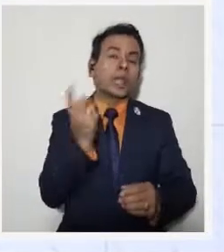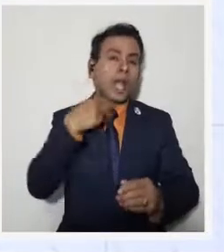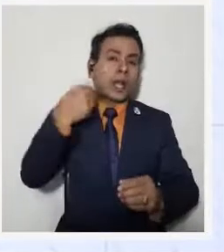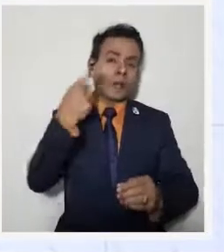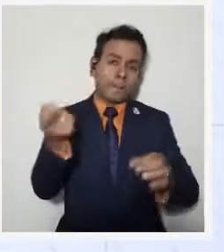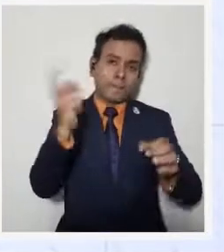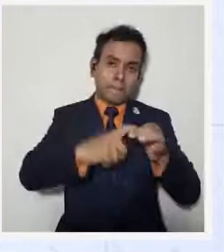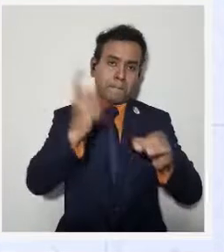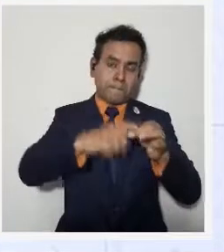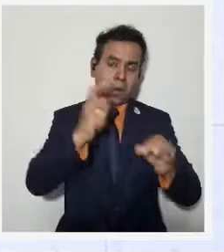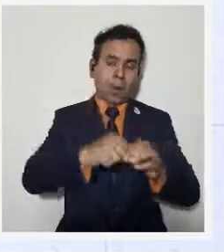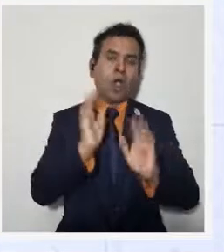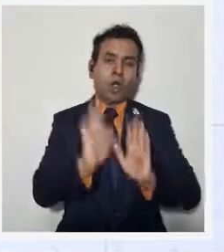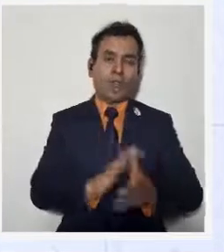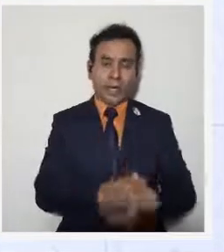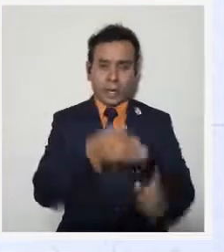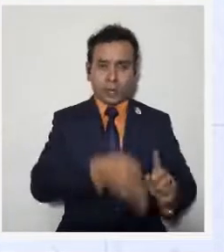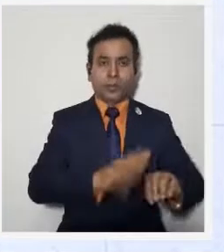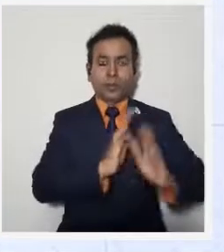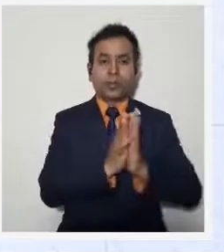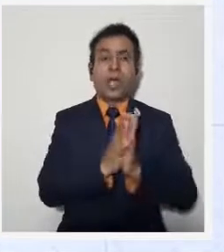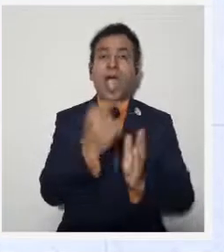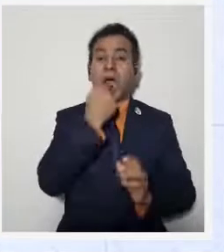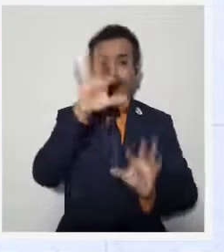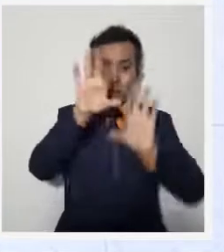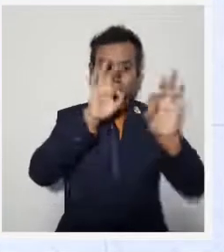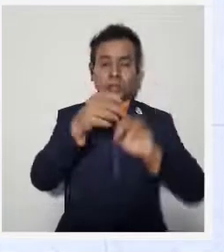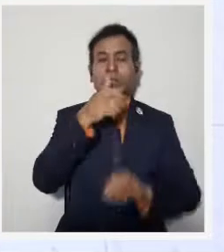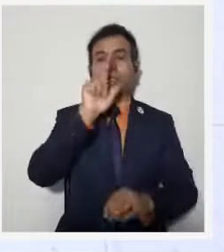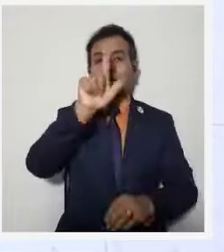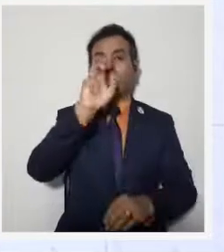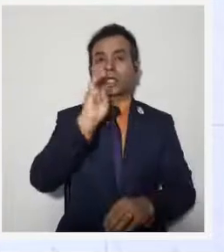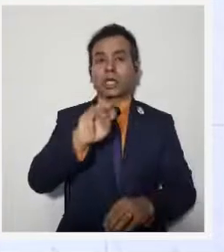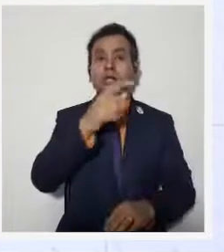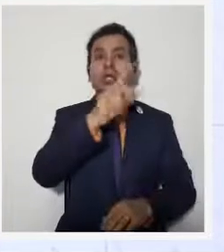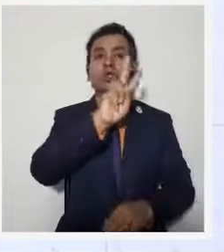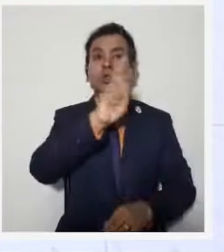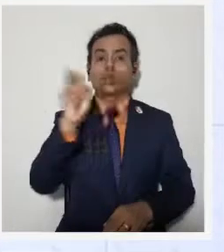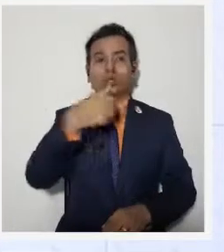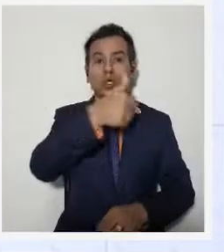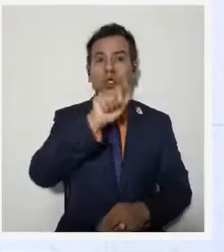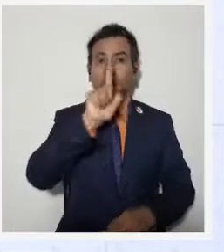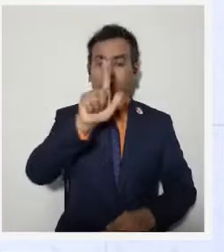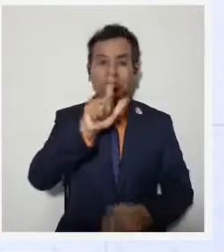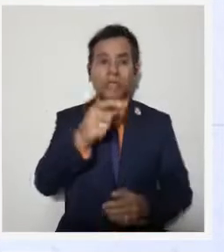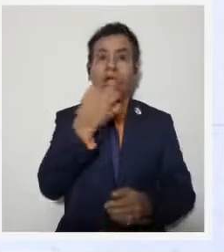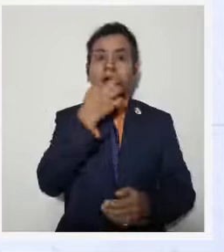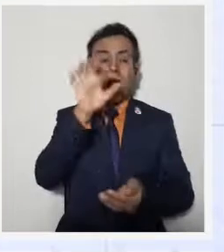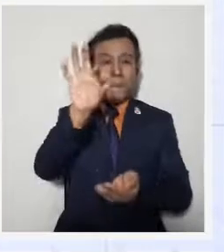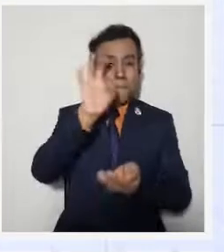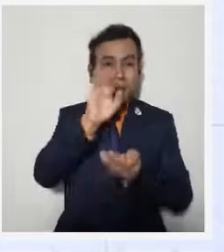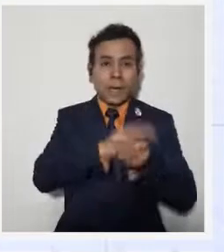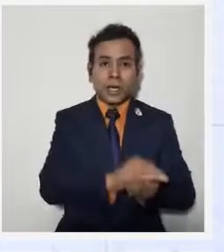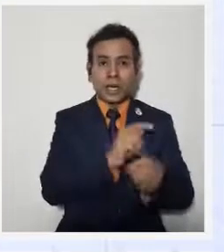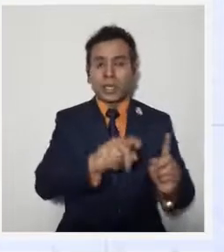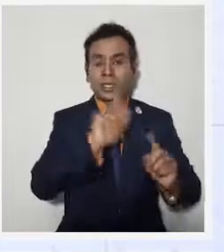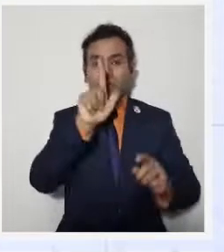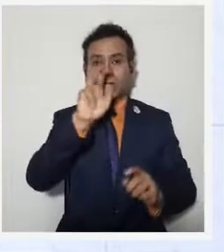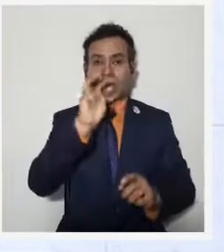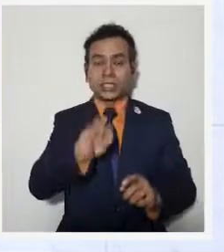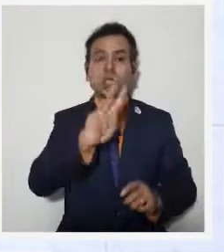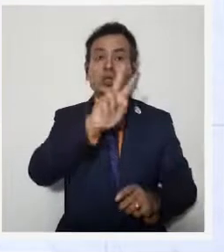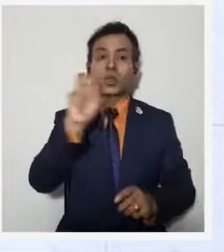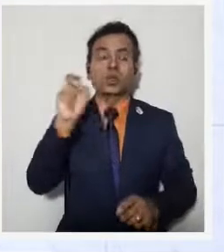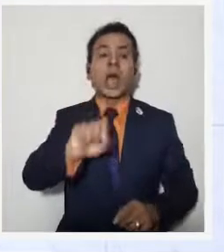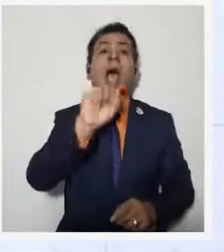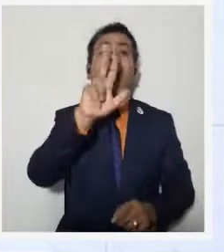আরও 2-4 দিনের মধ্যে আরও অনেকগুলো ল্যাব সংযুক্ত করতে পারব। এই 37টা ল্যাবের মধ্যে আমাদের নমুনা সংগ্রহ হয়েছে